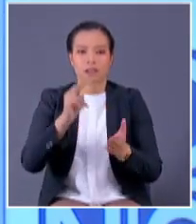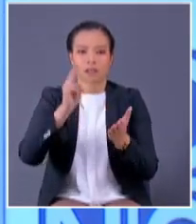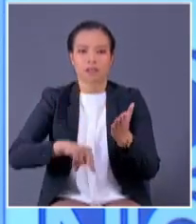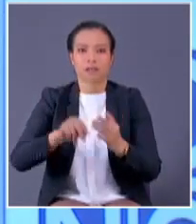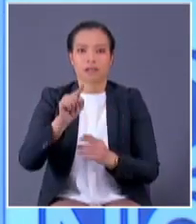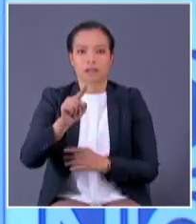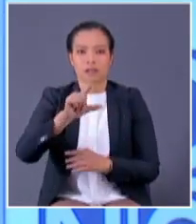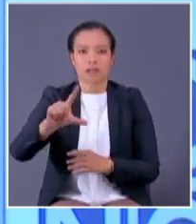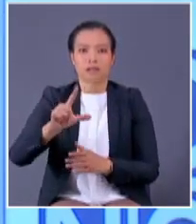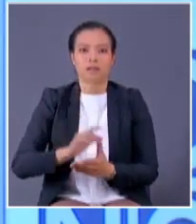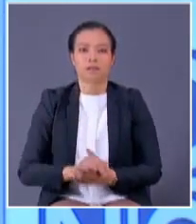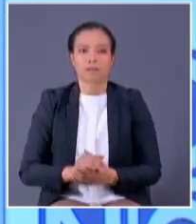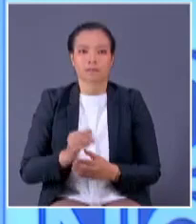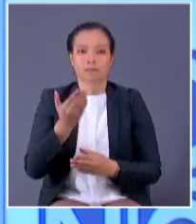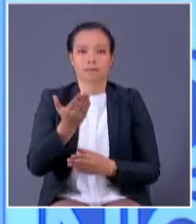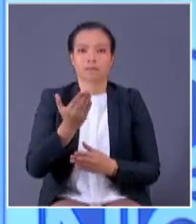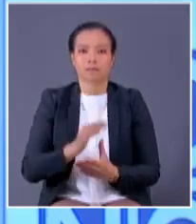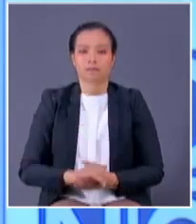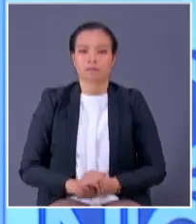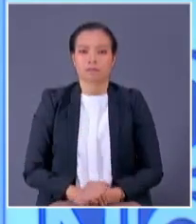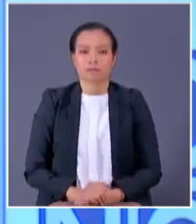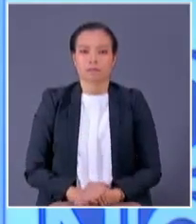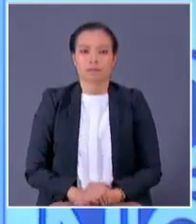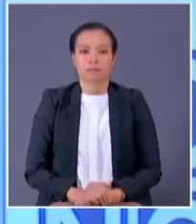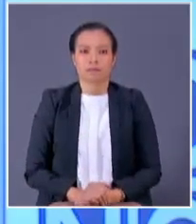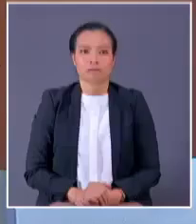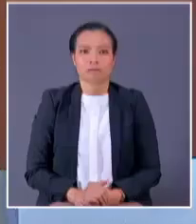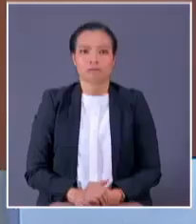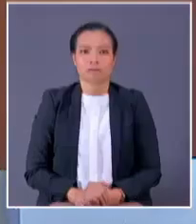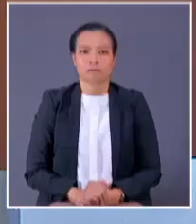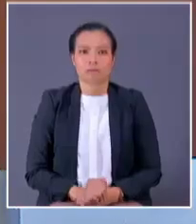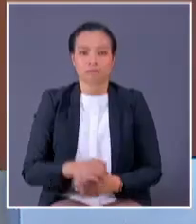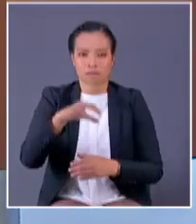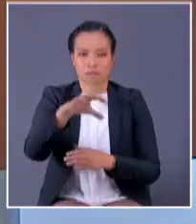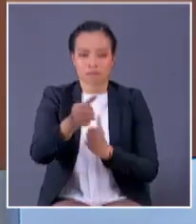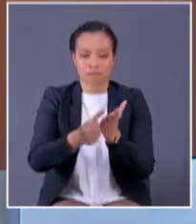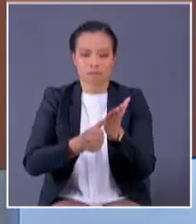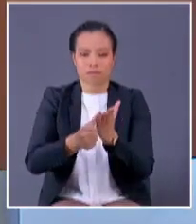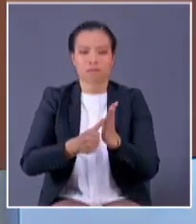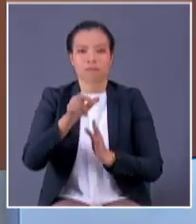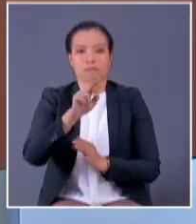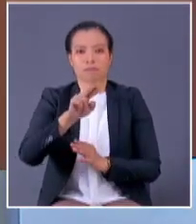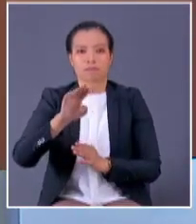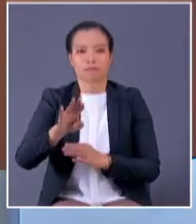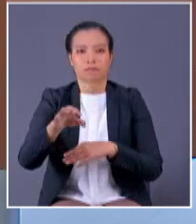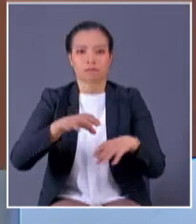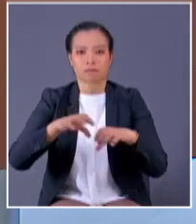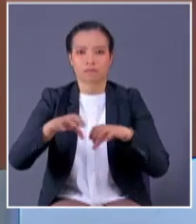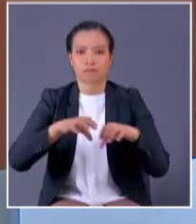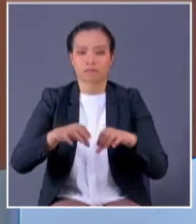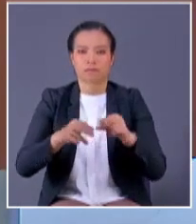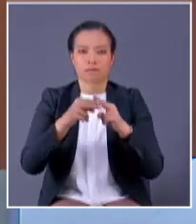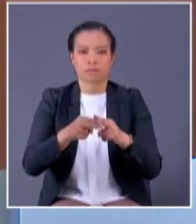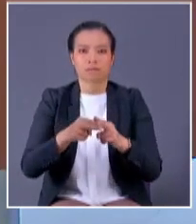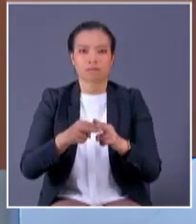แค่1ล้านใ บ อันนั้นมันคือการที่องค์กรเขาจะต้องไปแก้ไขกันเองระบบระเบียบการจัดการเนี่ยเขาอา